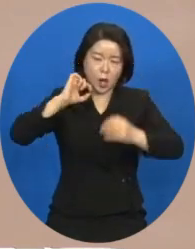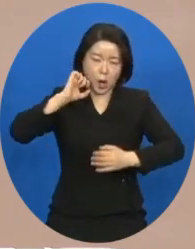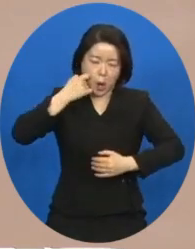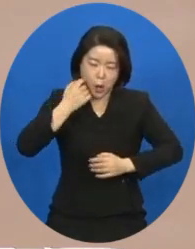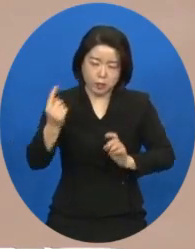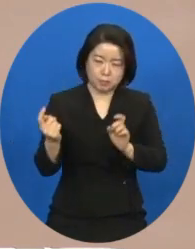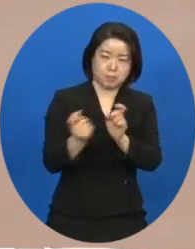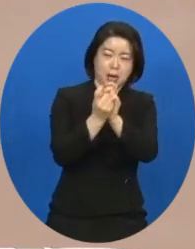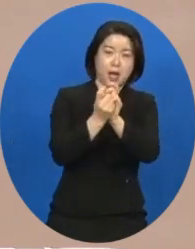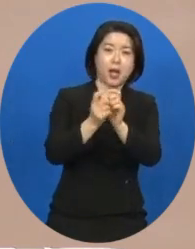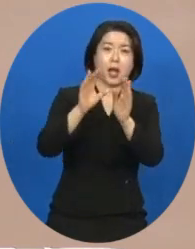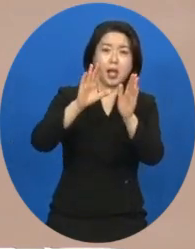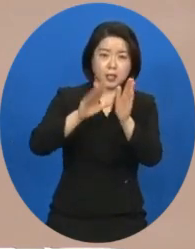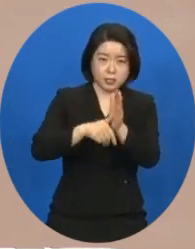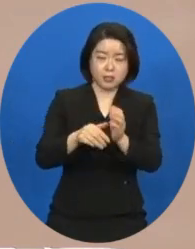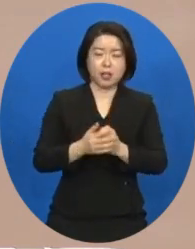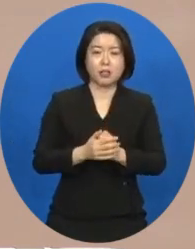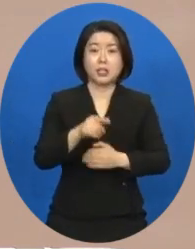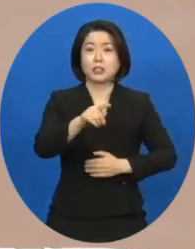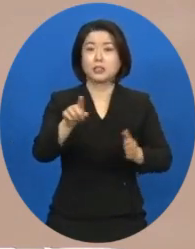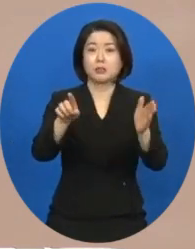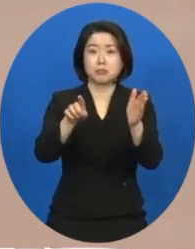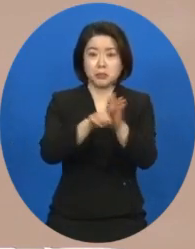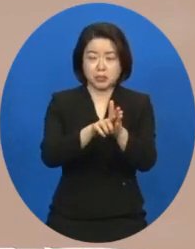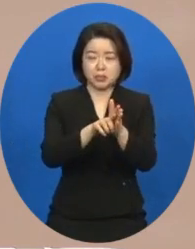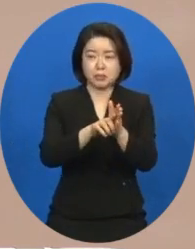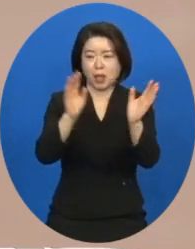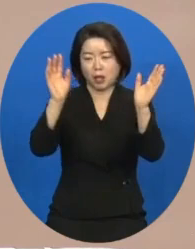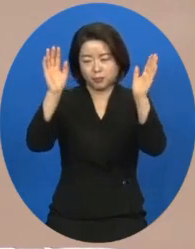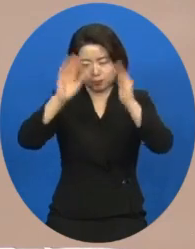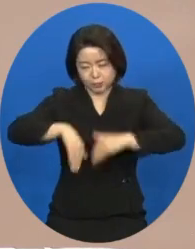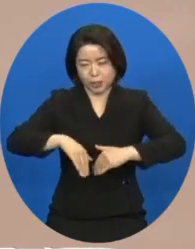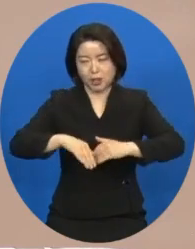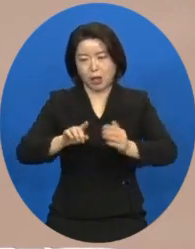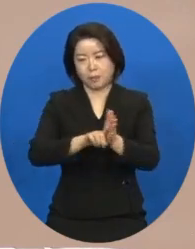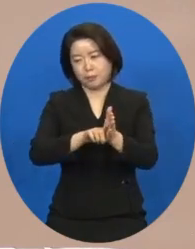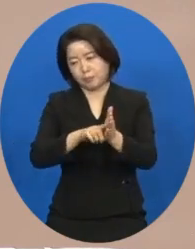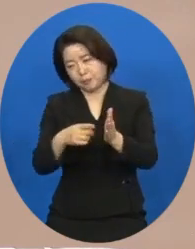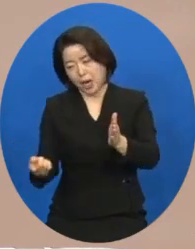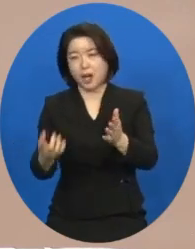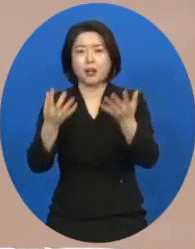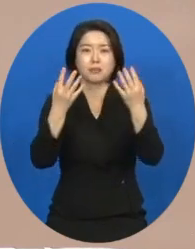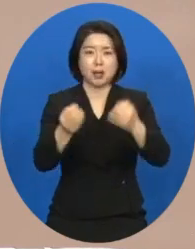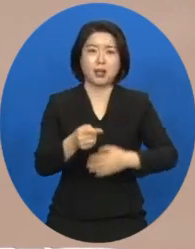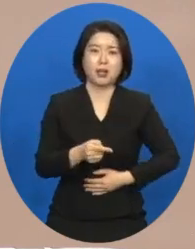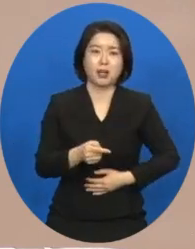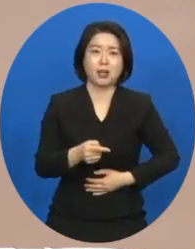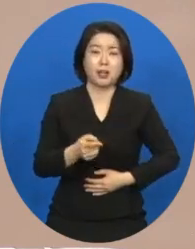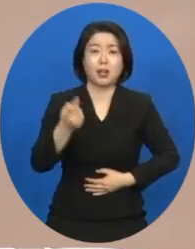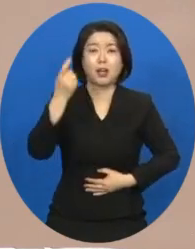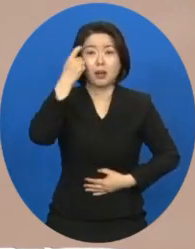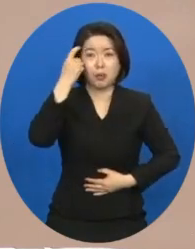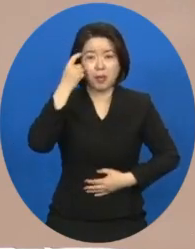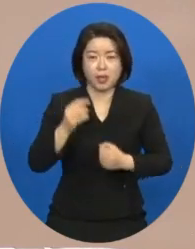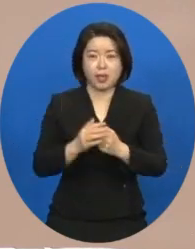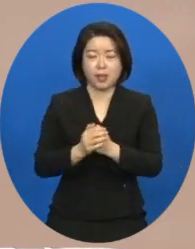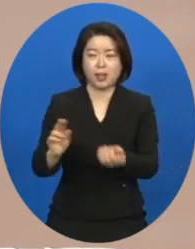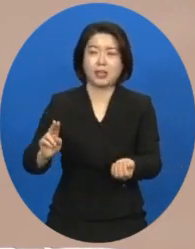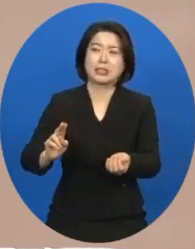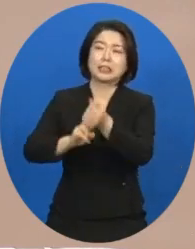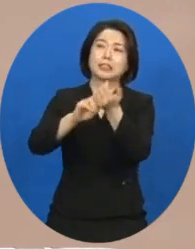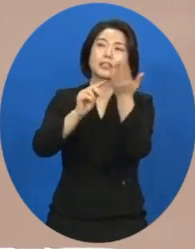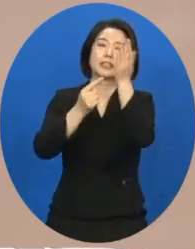때는 그 믿음이 그냥 무너져버리는 분들이 많습니다. 이유는 표징을